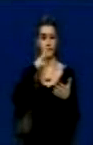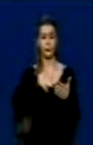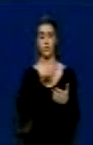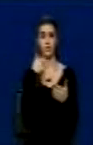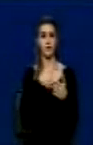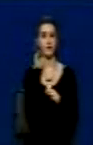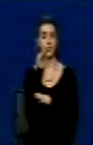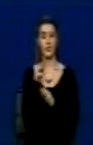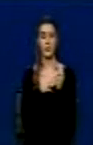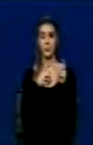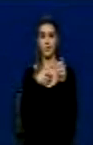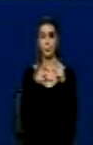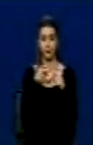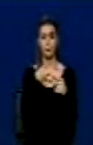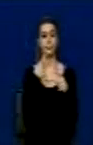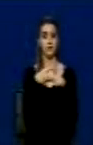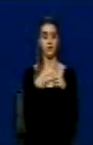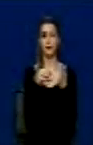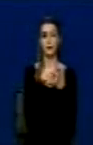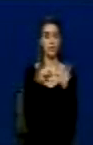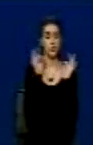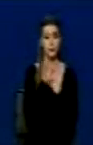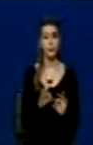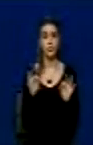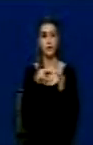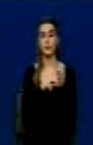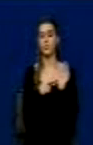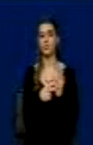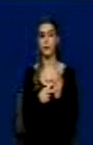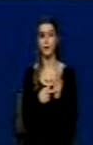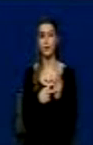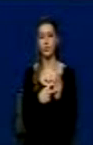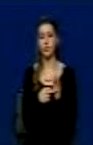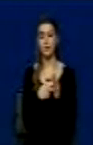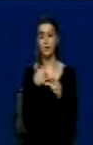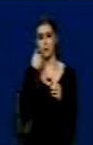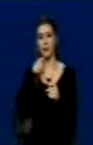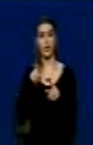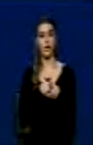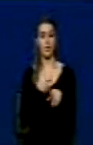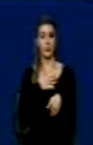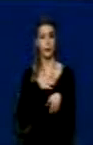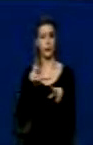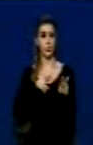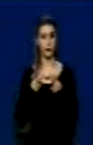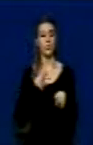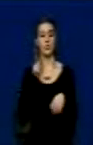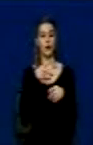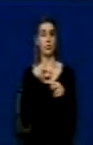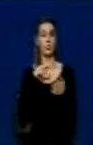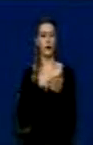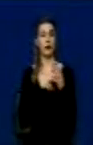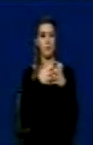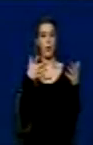për MSA-n, kjo çështje askund nuk përmendet si sfidë që gjyqësori ynë vuan nga mungesa e